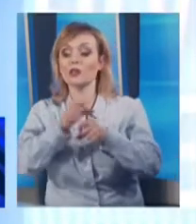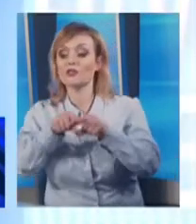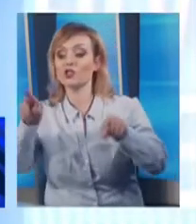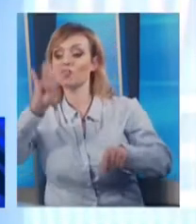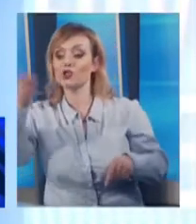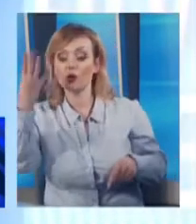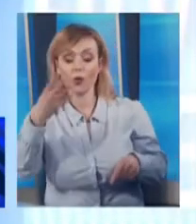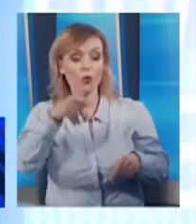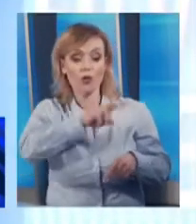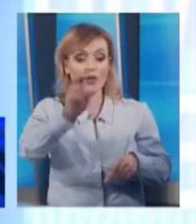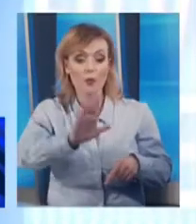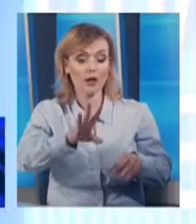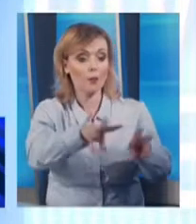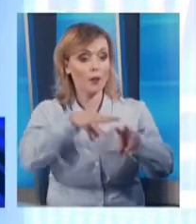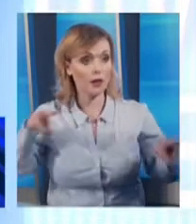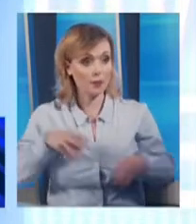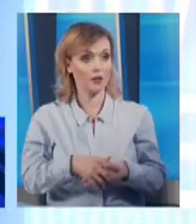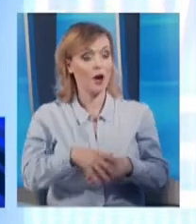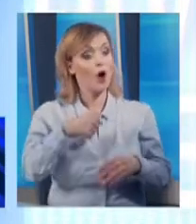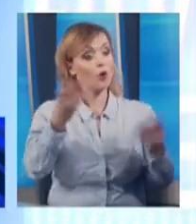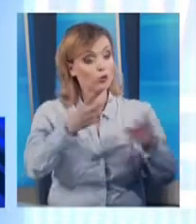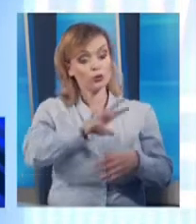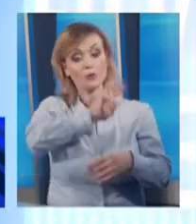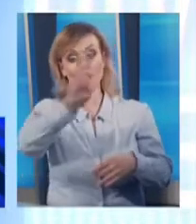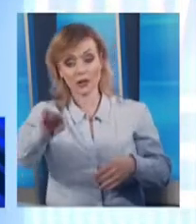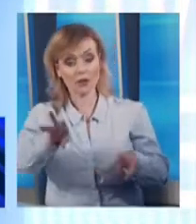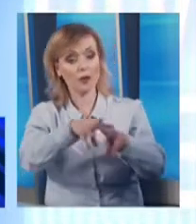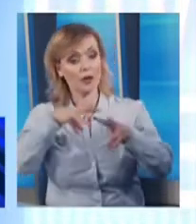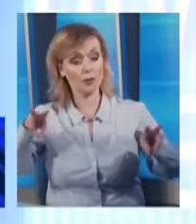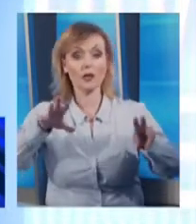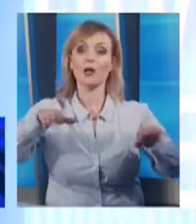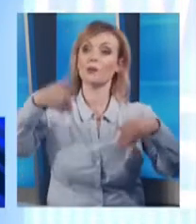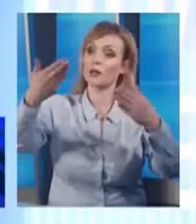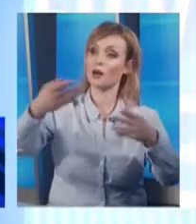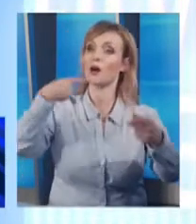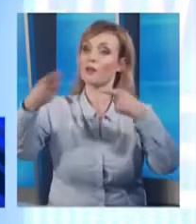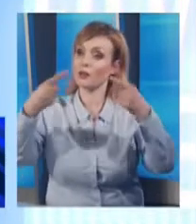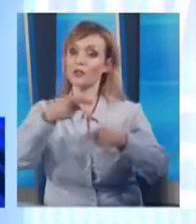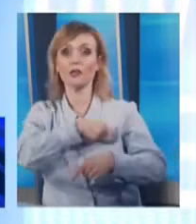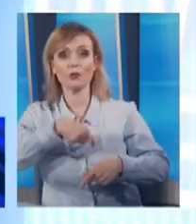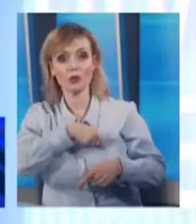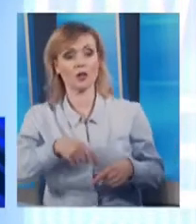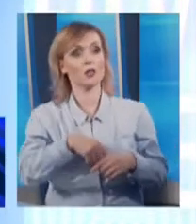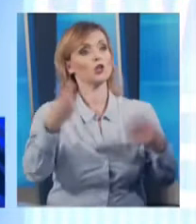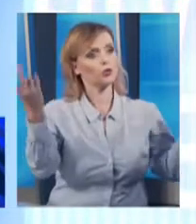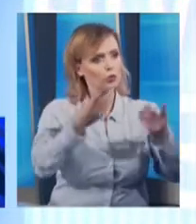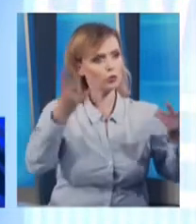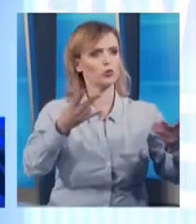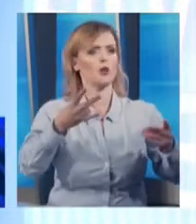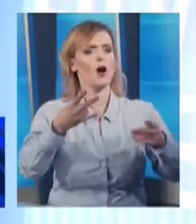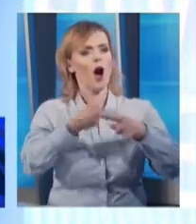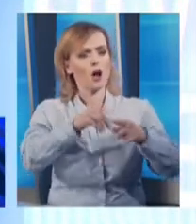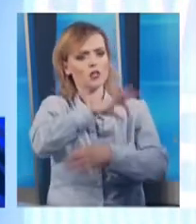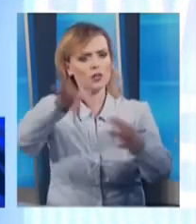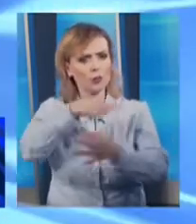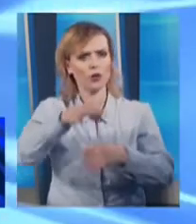stimați cetățeni, este vital important să facem investiții în educație, să motivăm profesorii, să